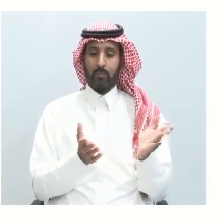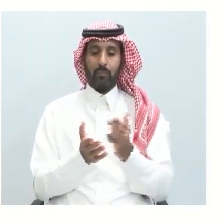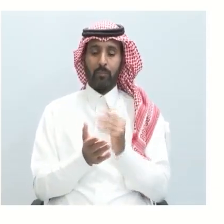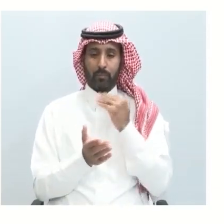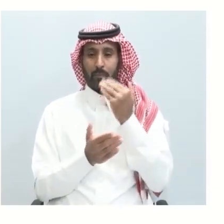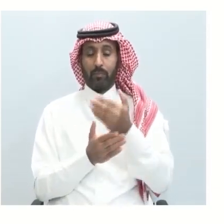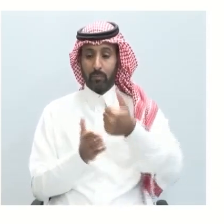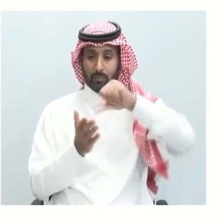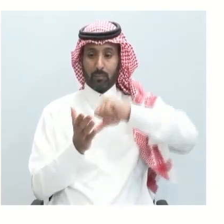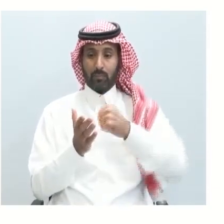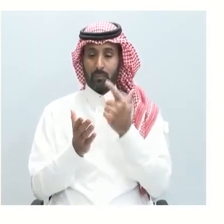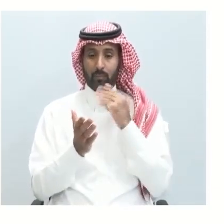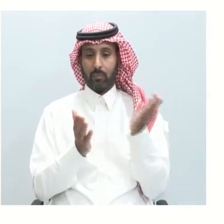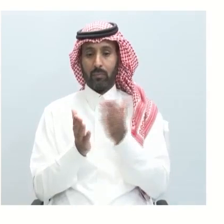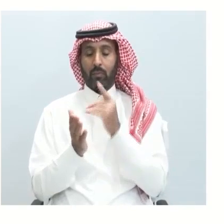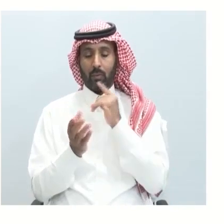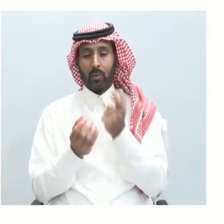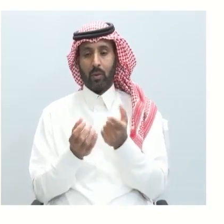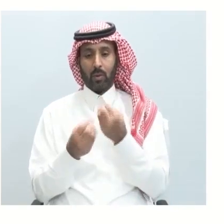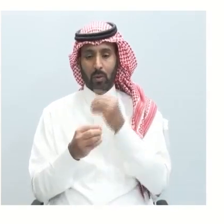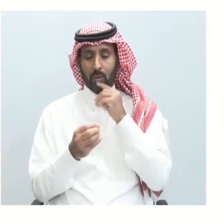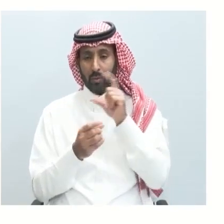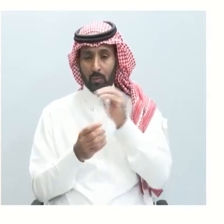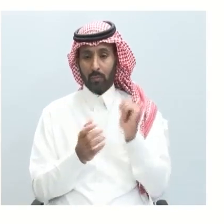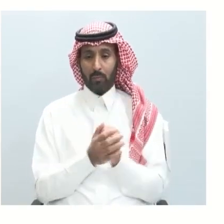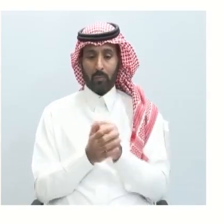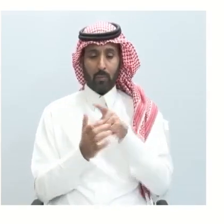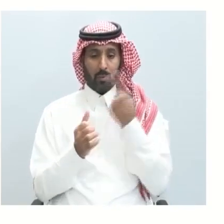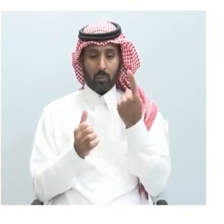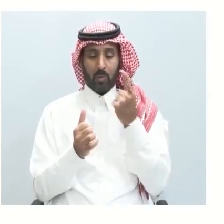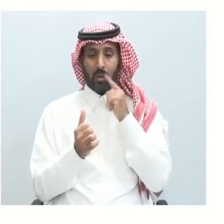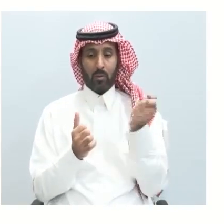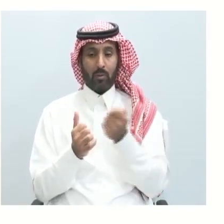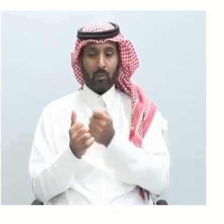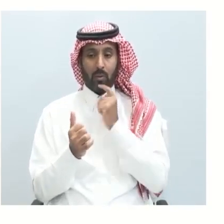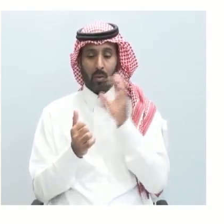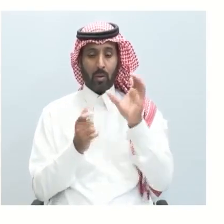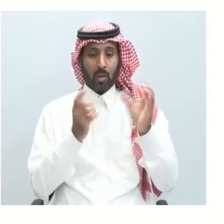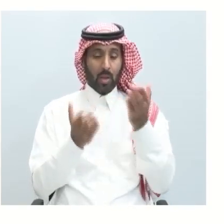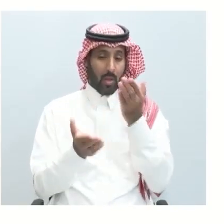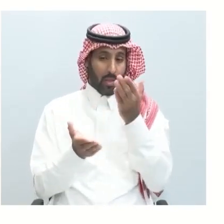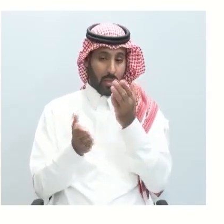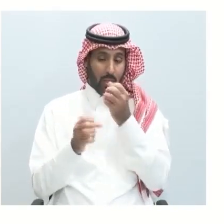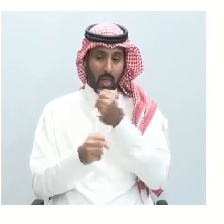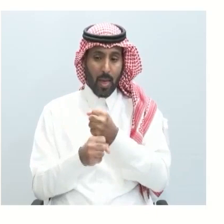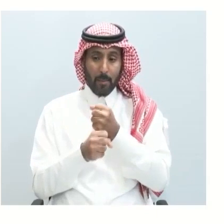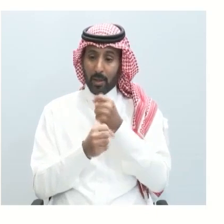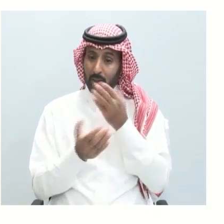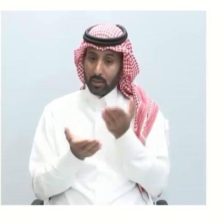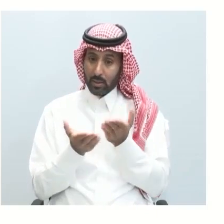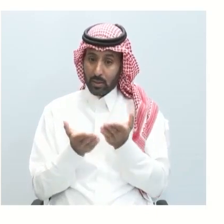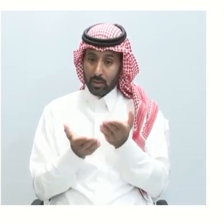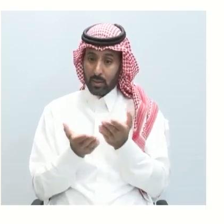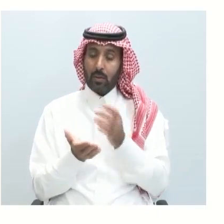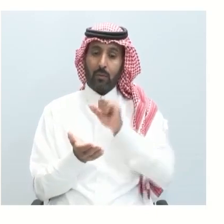الان التقويم طبعا لدينا اكثر من مساله الاولى اكتب تعابير ثابت الاتزان المعادلات التاليه في